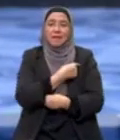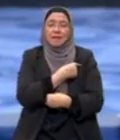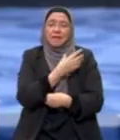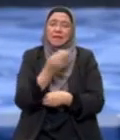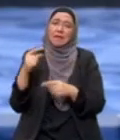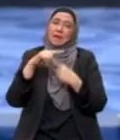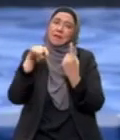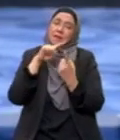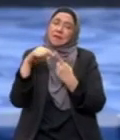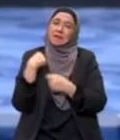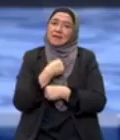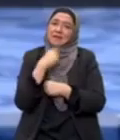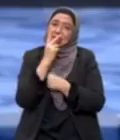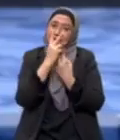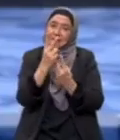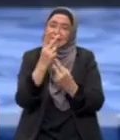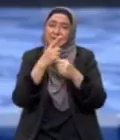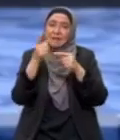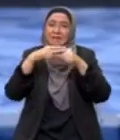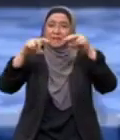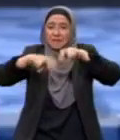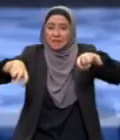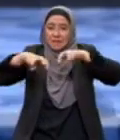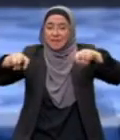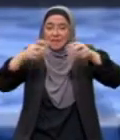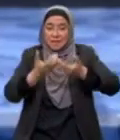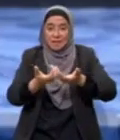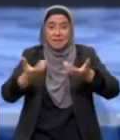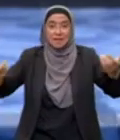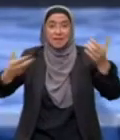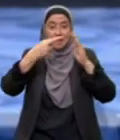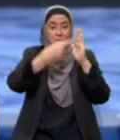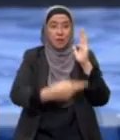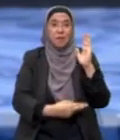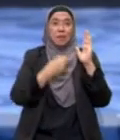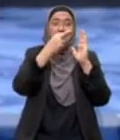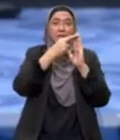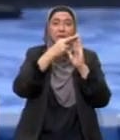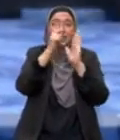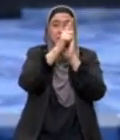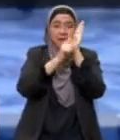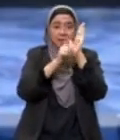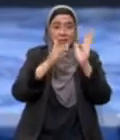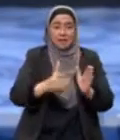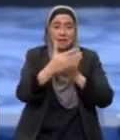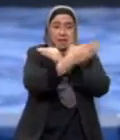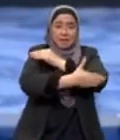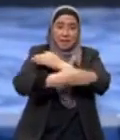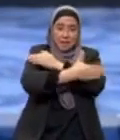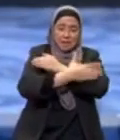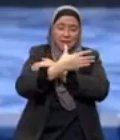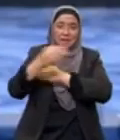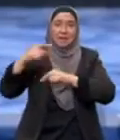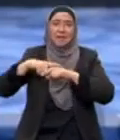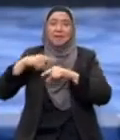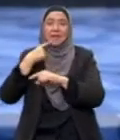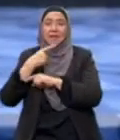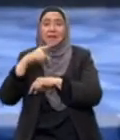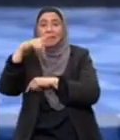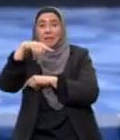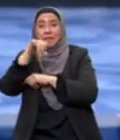kita melihat kepada kajian pengasingan peranan peguam negara dan pendakwa Raya masih dalam proses dan insya-allah pada tahun